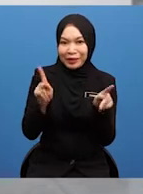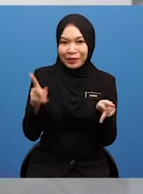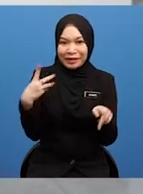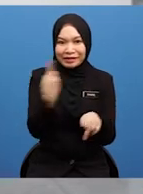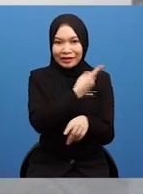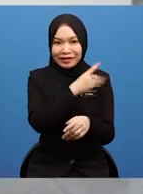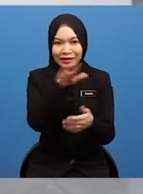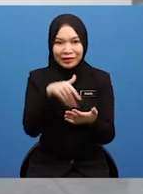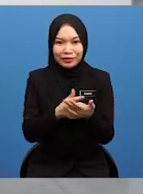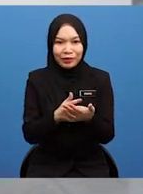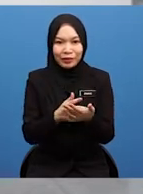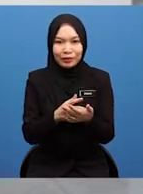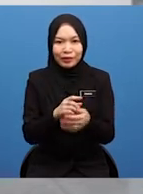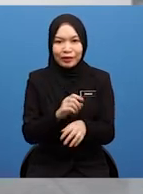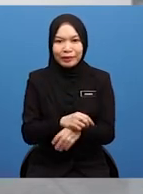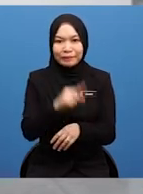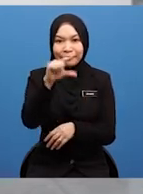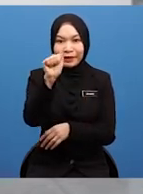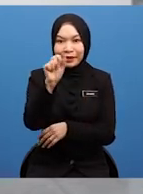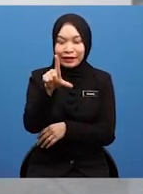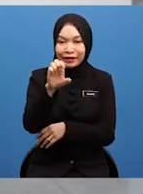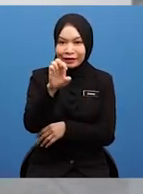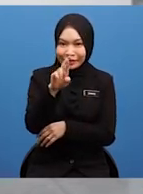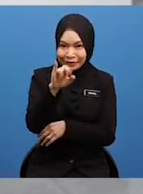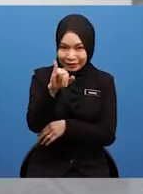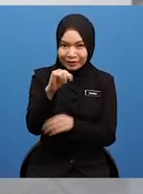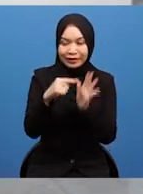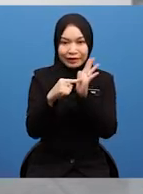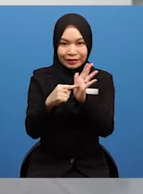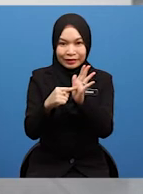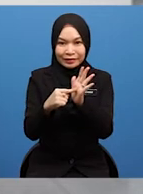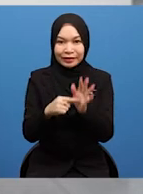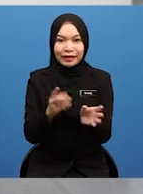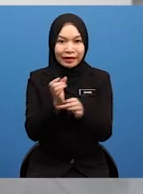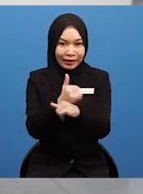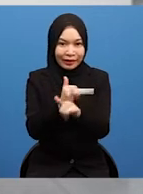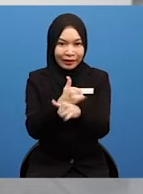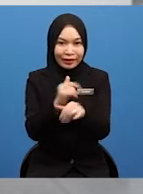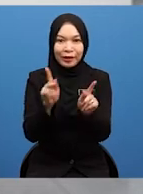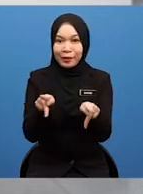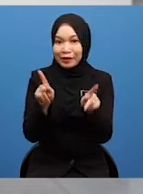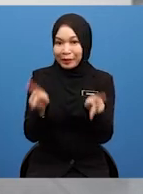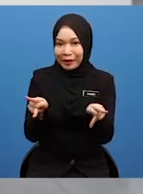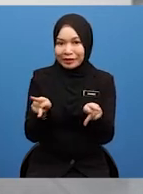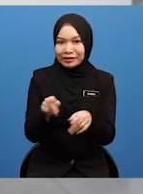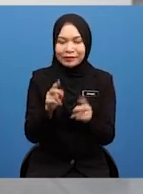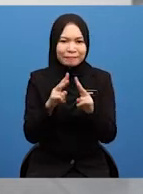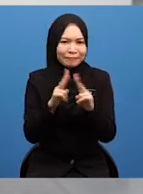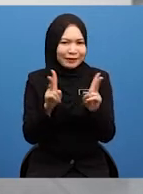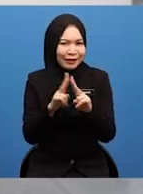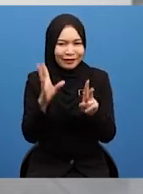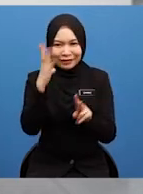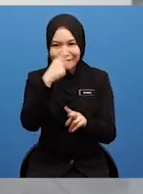inilah galeri pelajar sbctoto.com saya ingatkan karya-karya gila karya pelukis profesional Saya